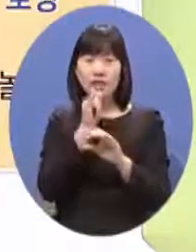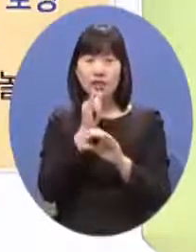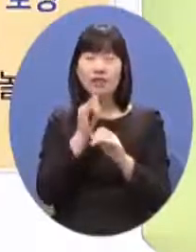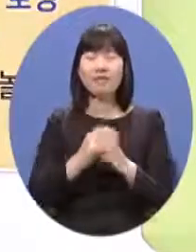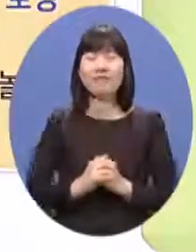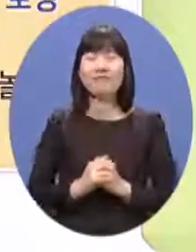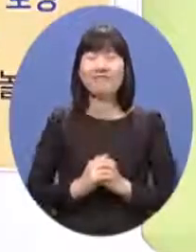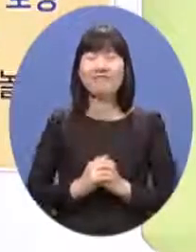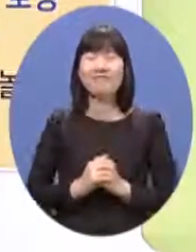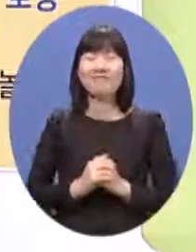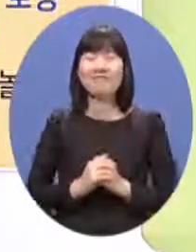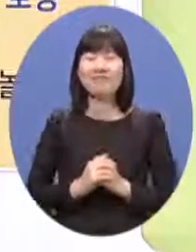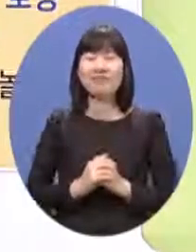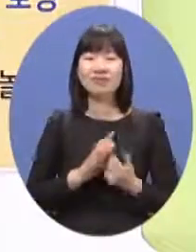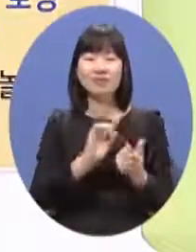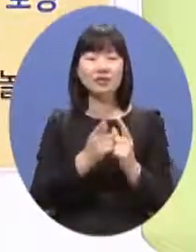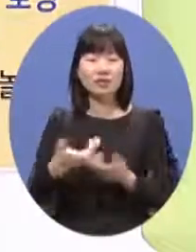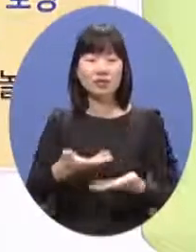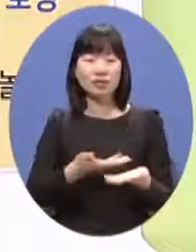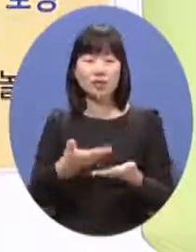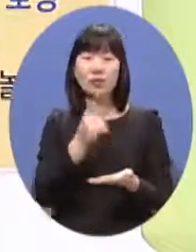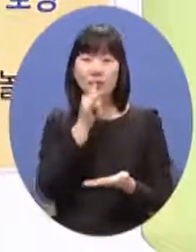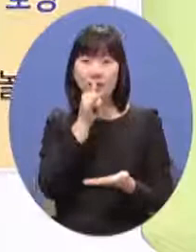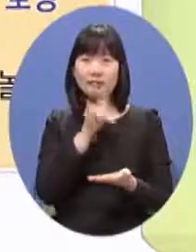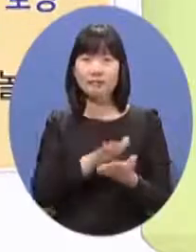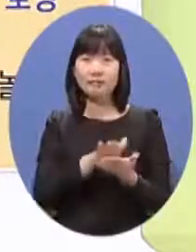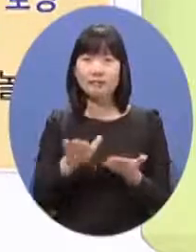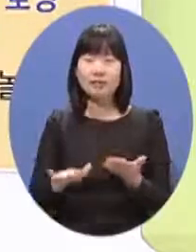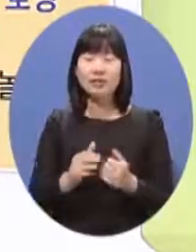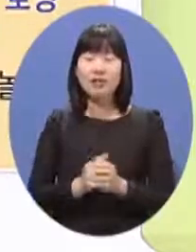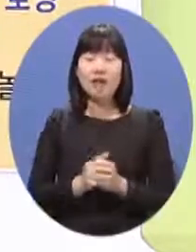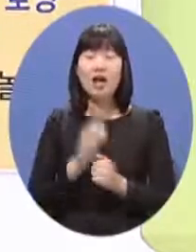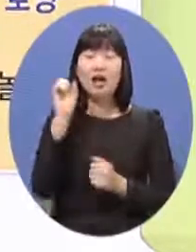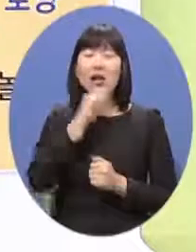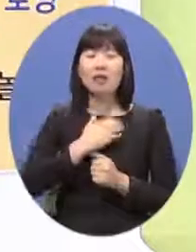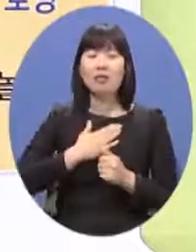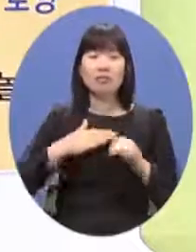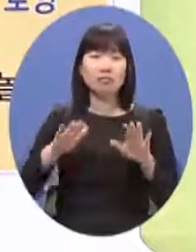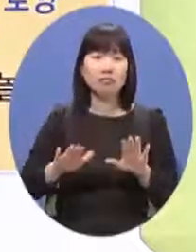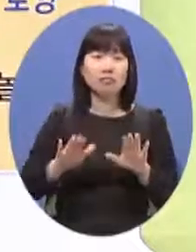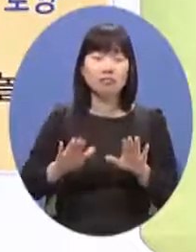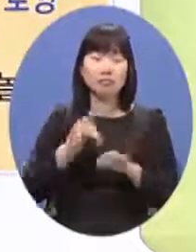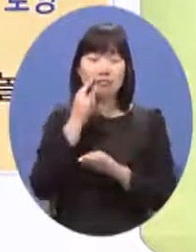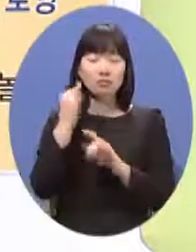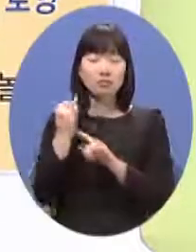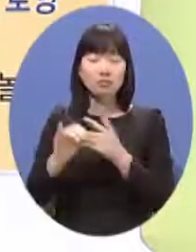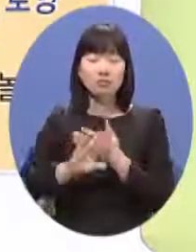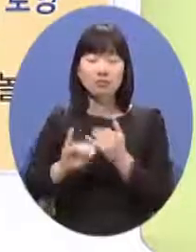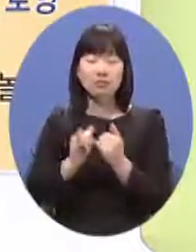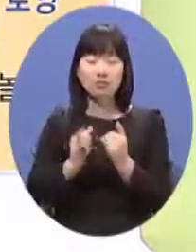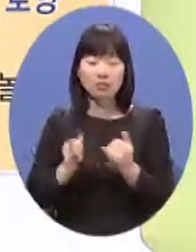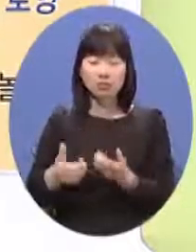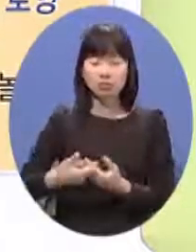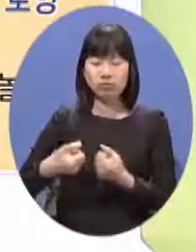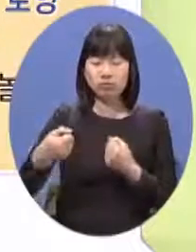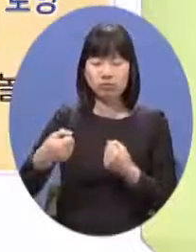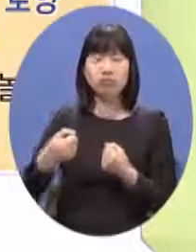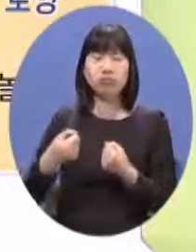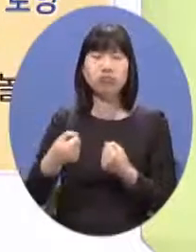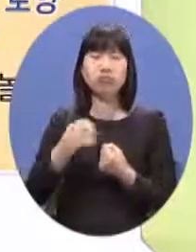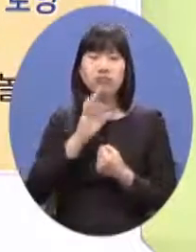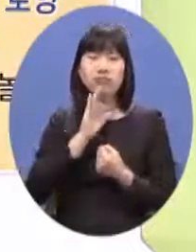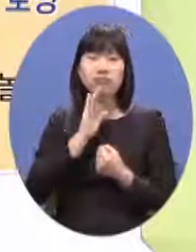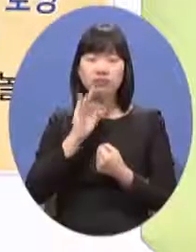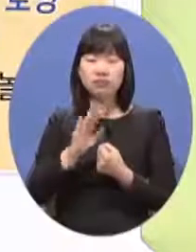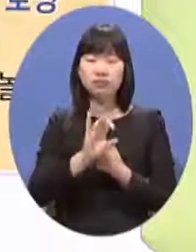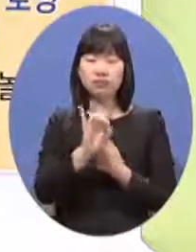하시는데. 네. 자, 이제 상호작용을 하게 됩니다. 그러면서 아, 나는 지금 엄마나 다른 사람하고는 분리된 존재구나.